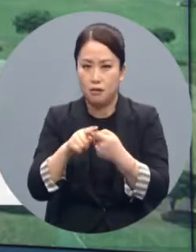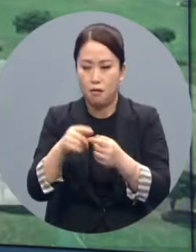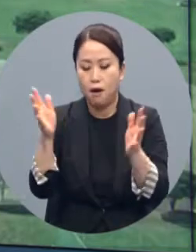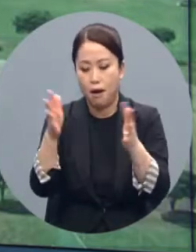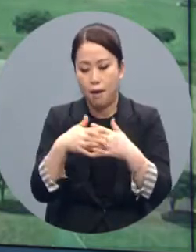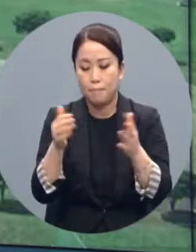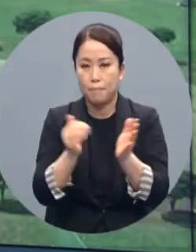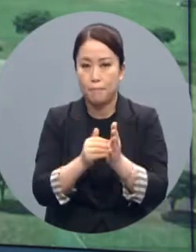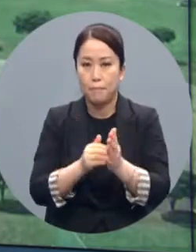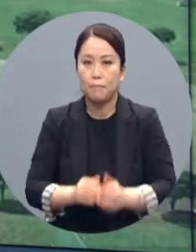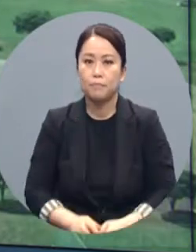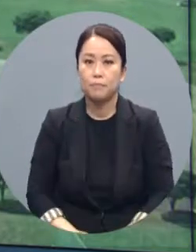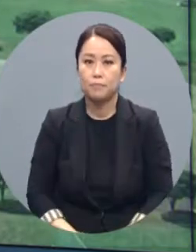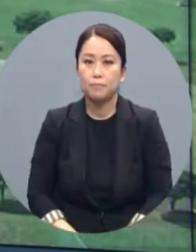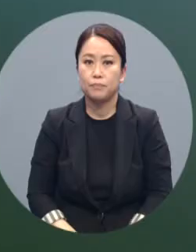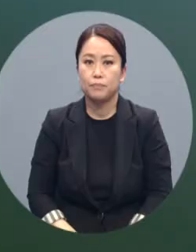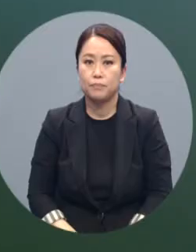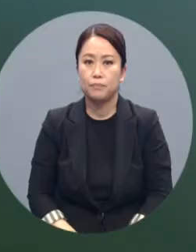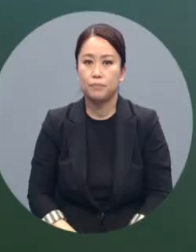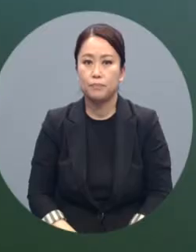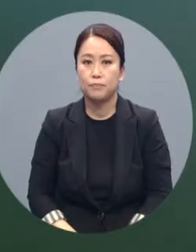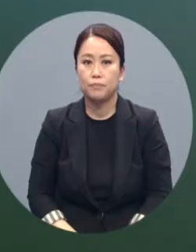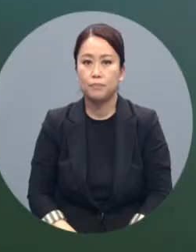기자가 보도합니다.